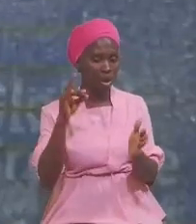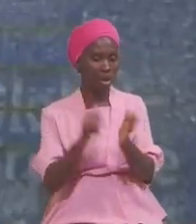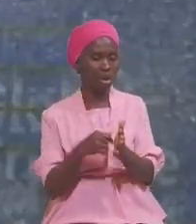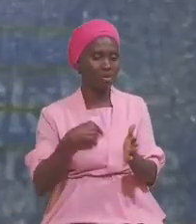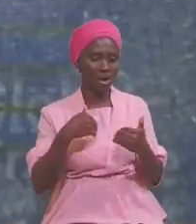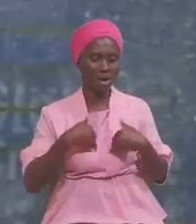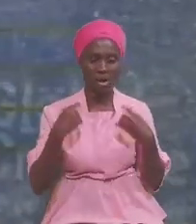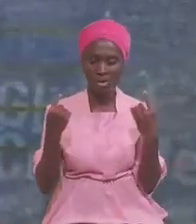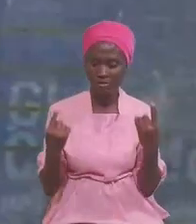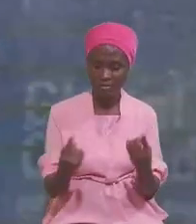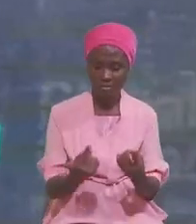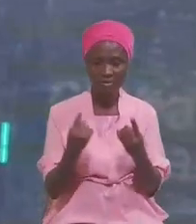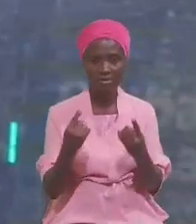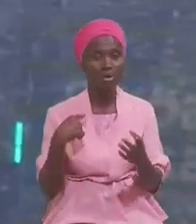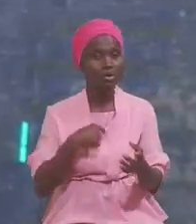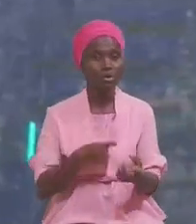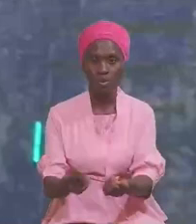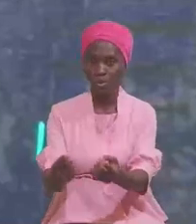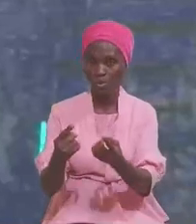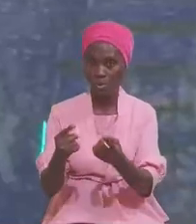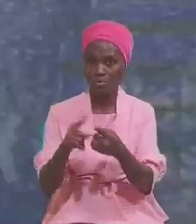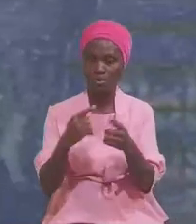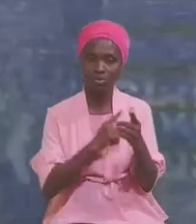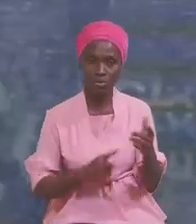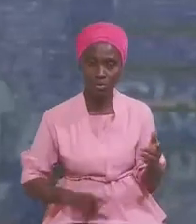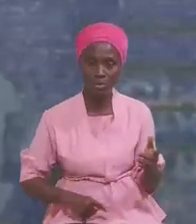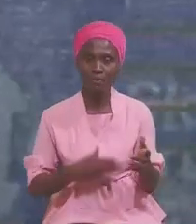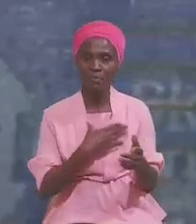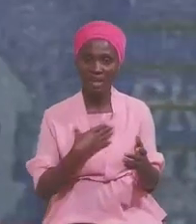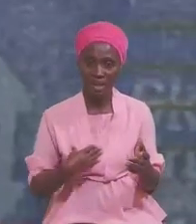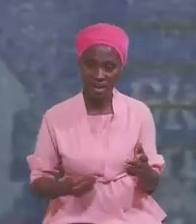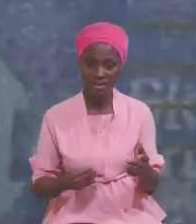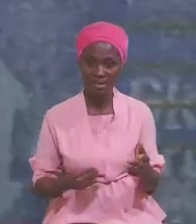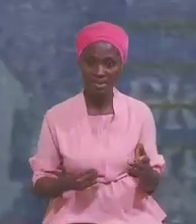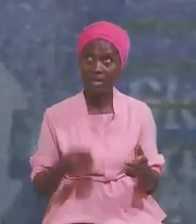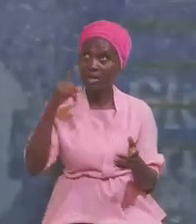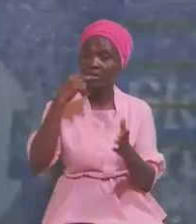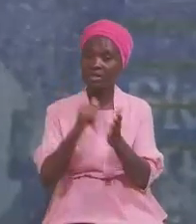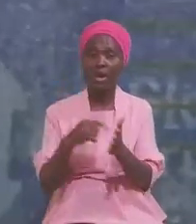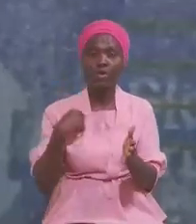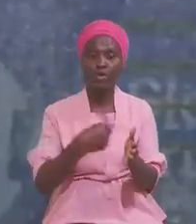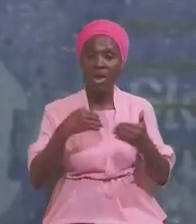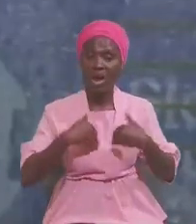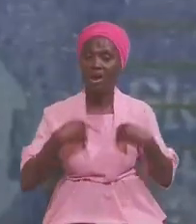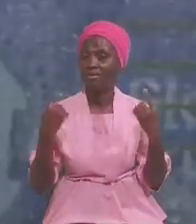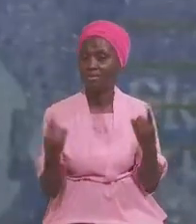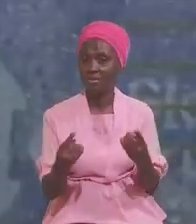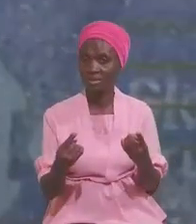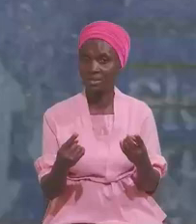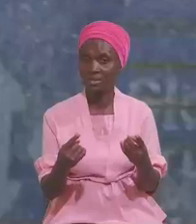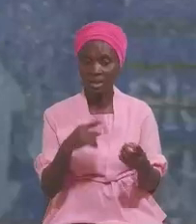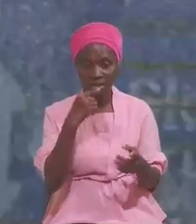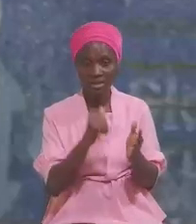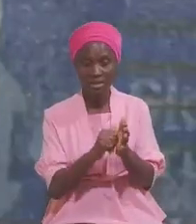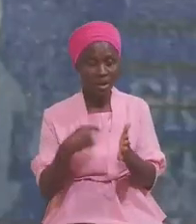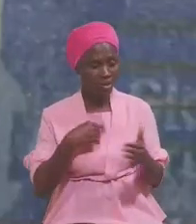péché, venons au Seigneur et ils ont dit que nous avons péché. Car nous avons